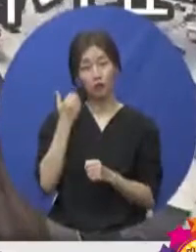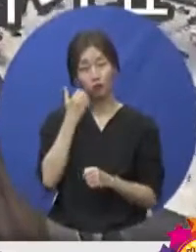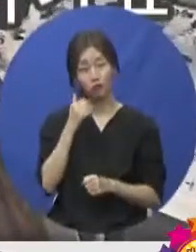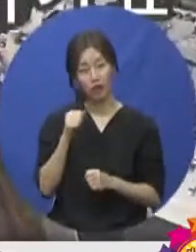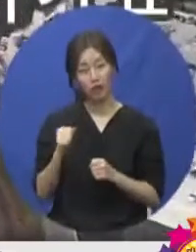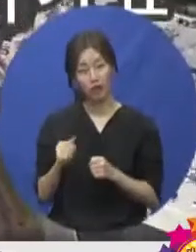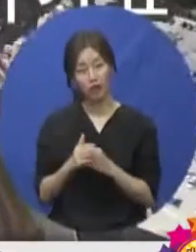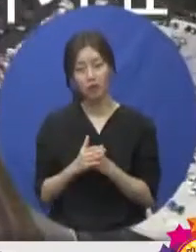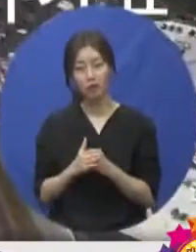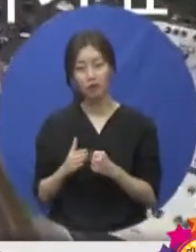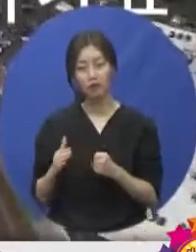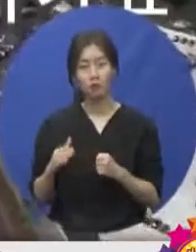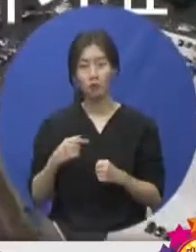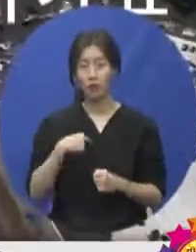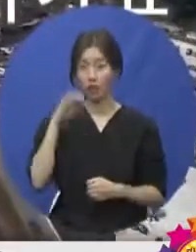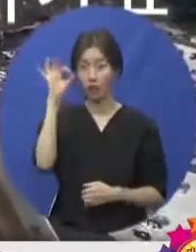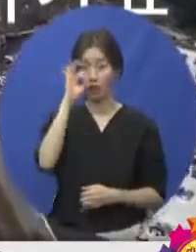있기에